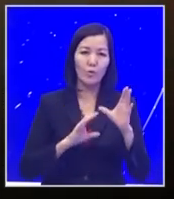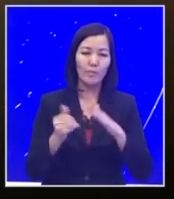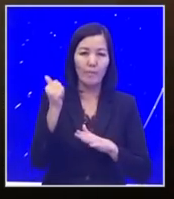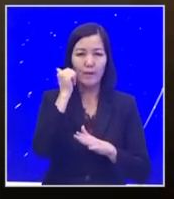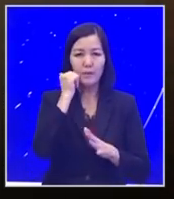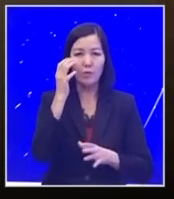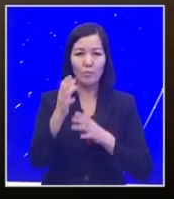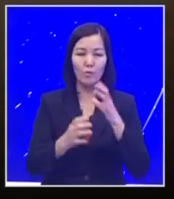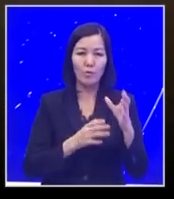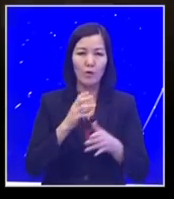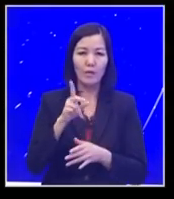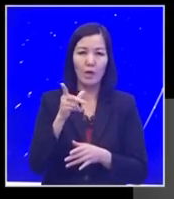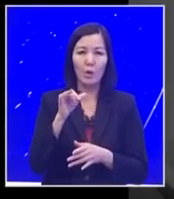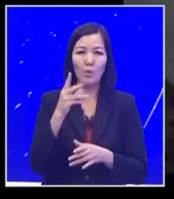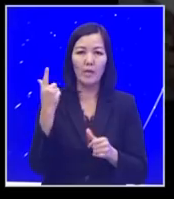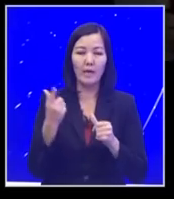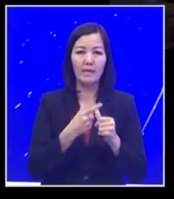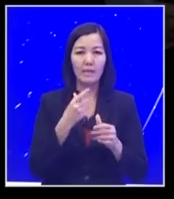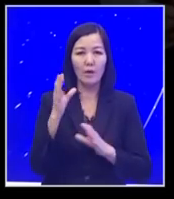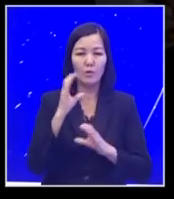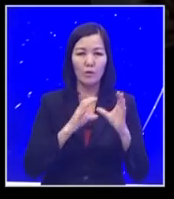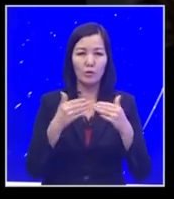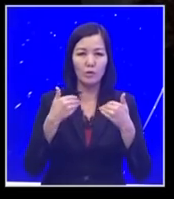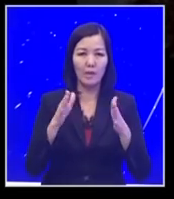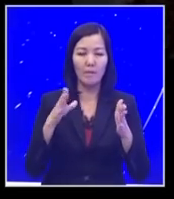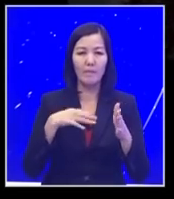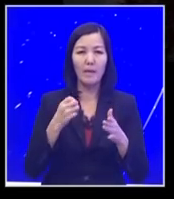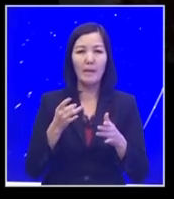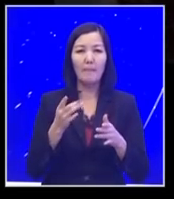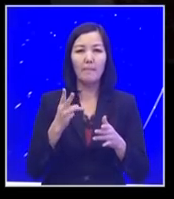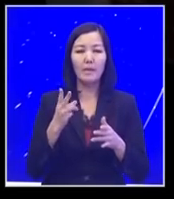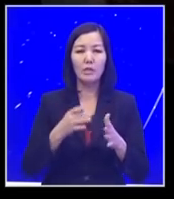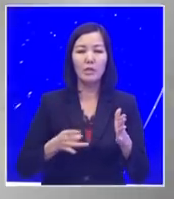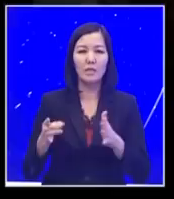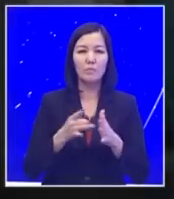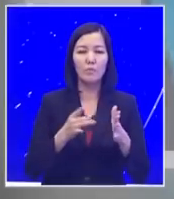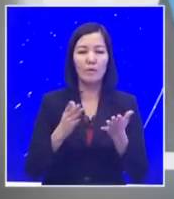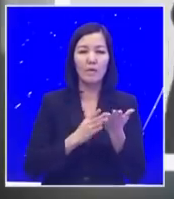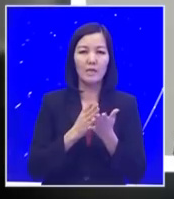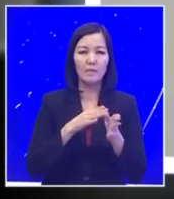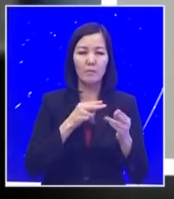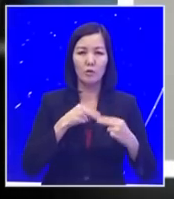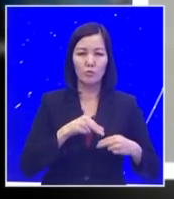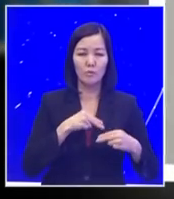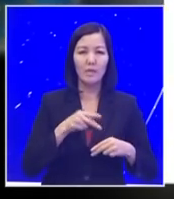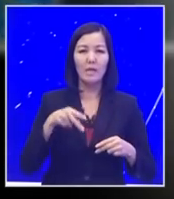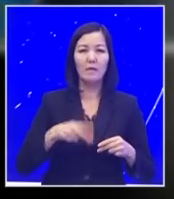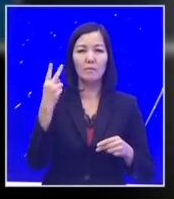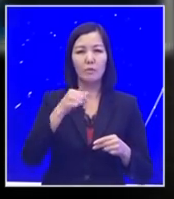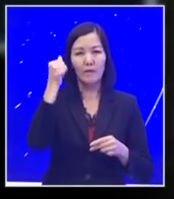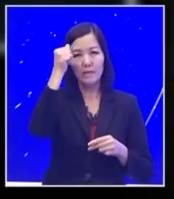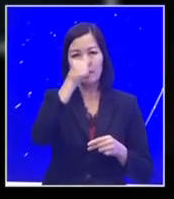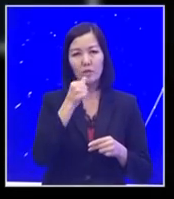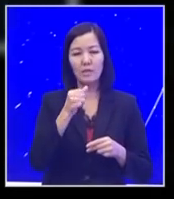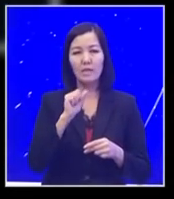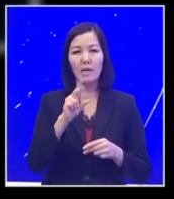бүкілодақтық Максим Горький атындағы әдебиет институтын тәмамдаған. Бірнеше республикалық басылымдарда қызмет істеді. 2020 жылдың ақпан